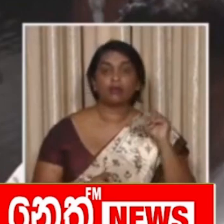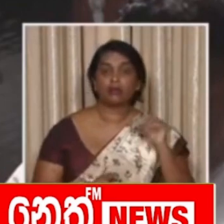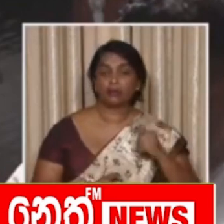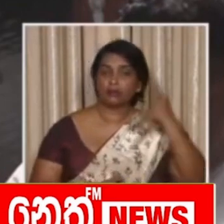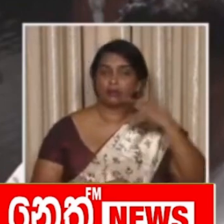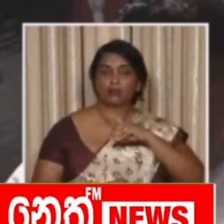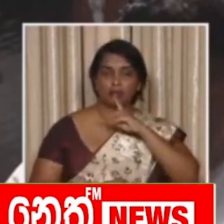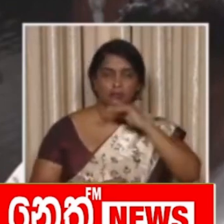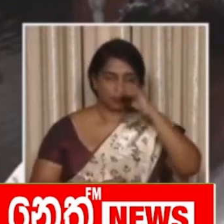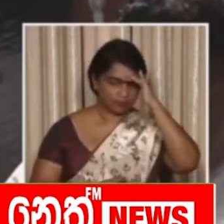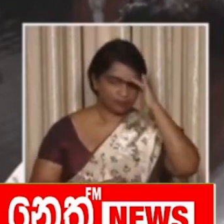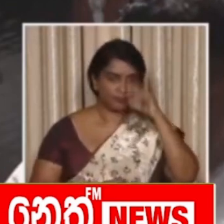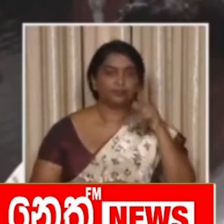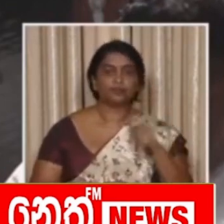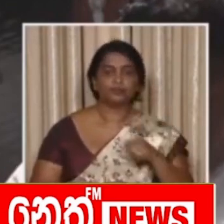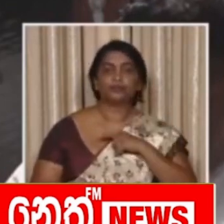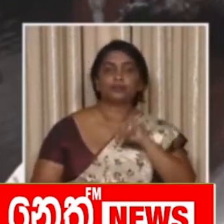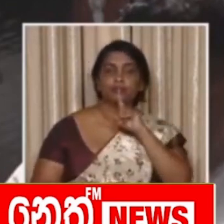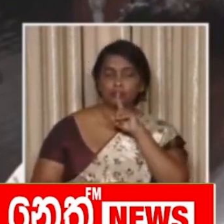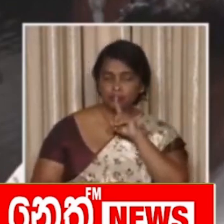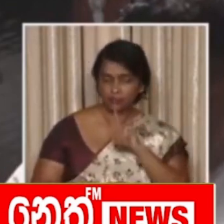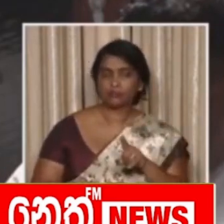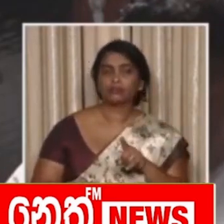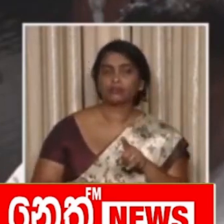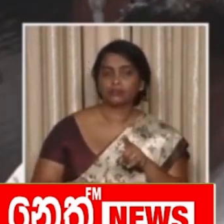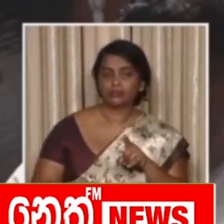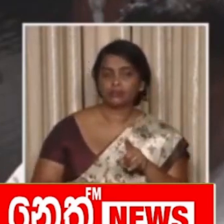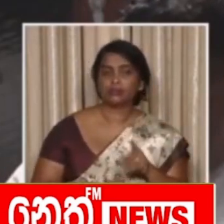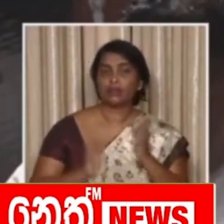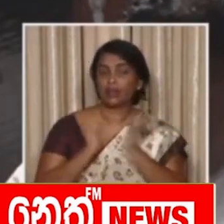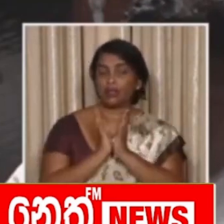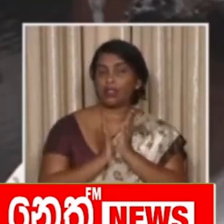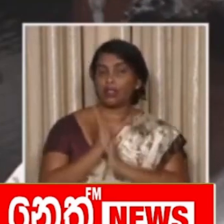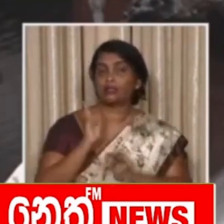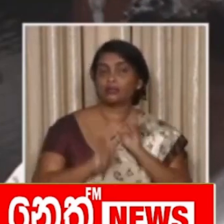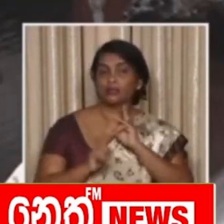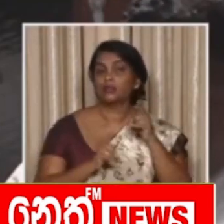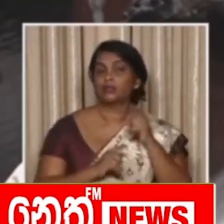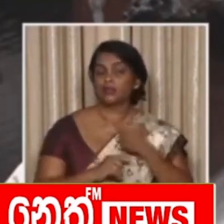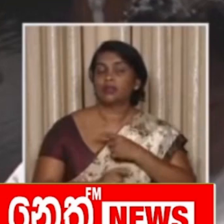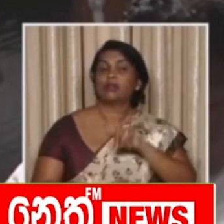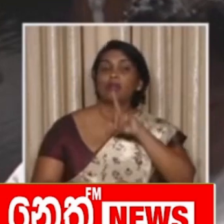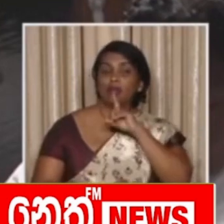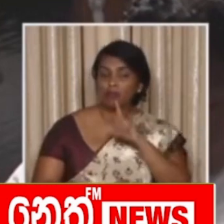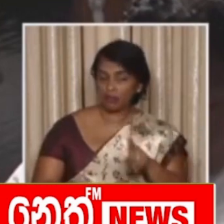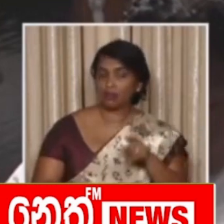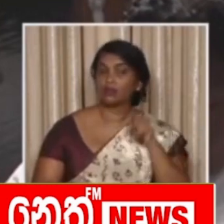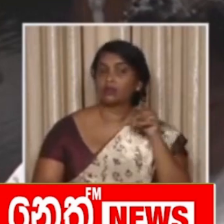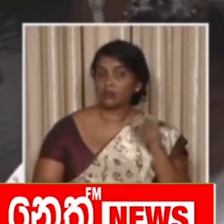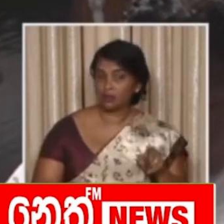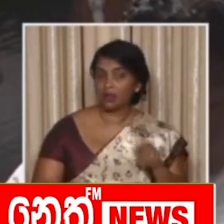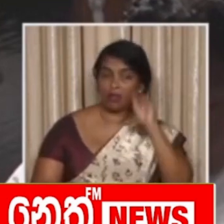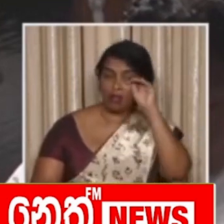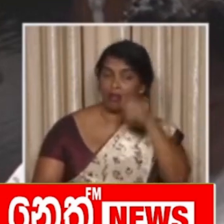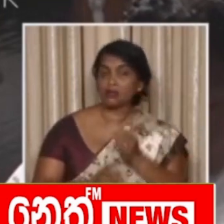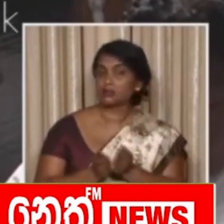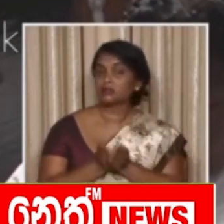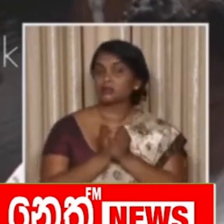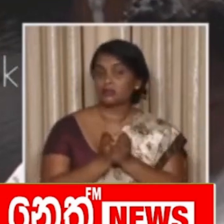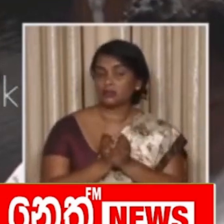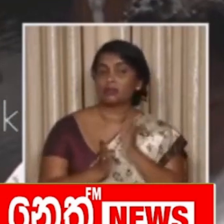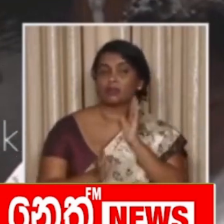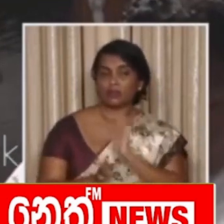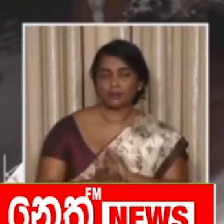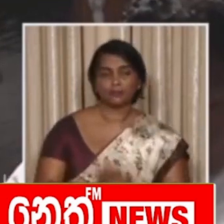නියෝජ්‍ය කතානායකතුමා මම කියන්නේ ඔබතුමා ප්‍රශ්නේ අහන්න. මේ සම්බන්ධ වනජීවී අමාත්‍යාංශයෙන් අපි අහන්නේ ගරු සාමදායකතුමා. අලි සම්පත